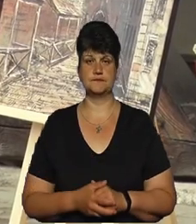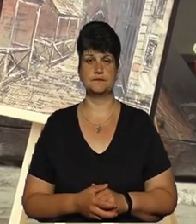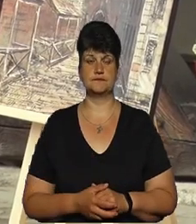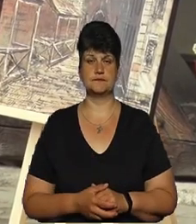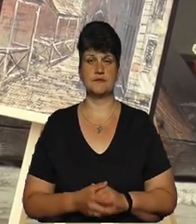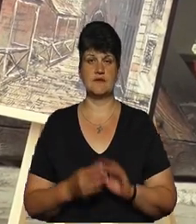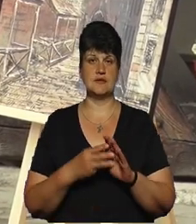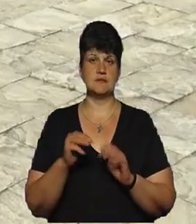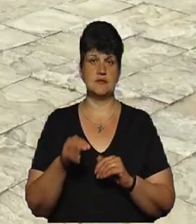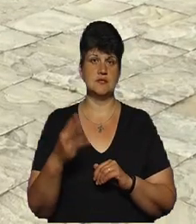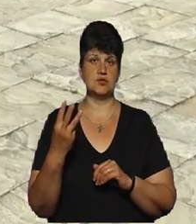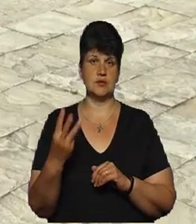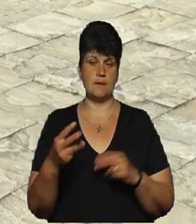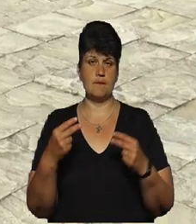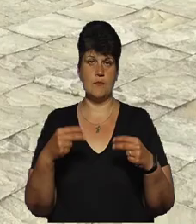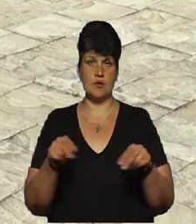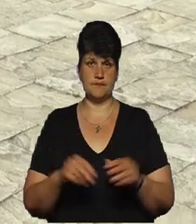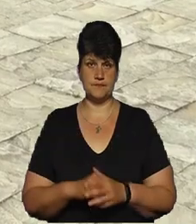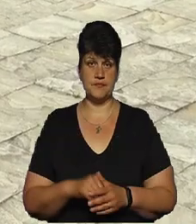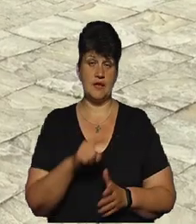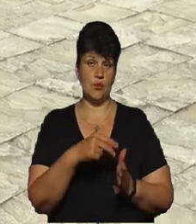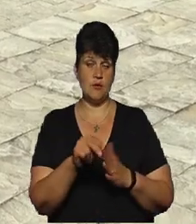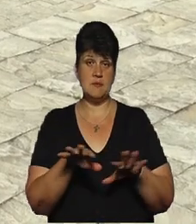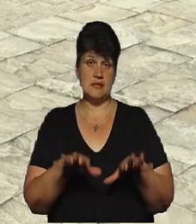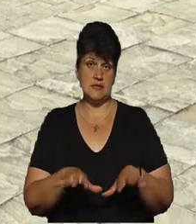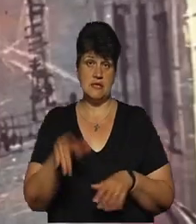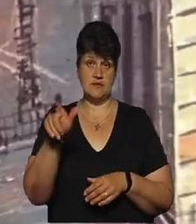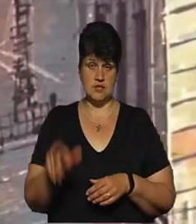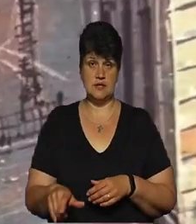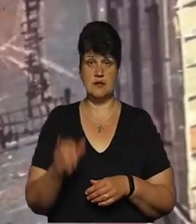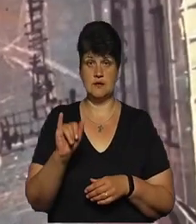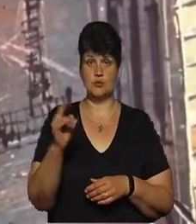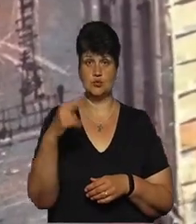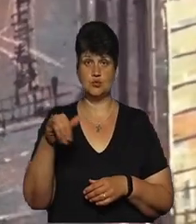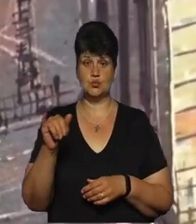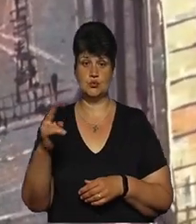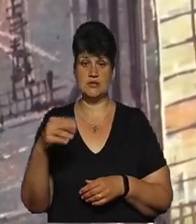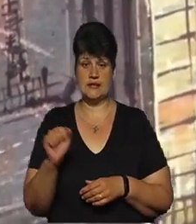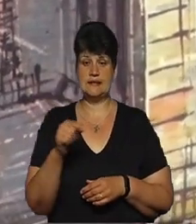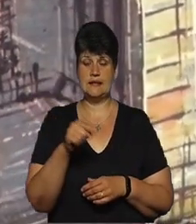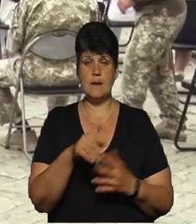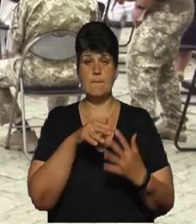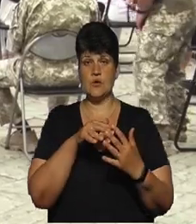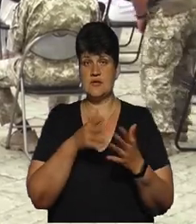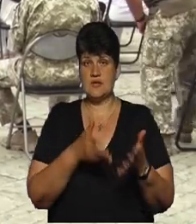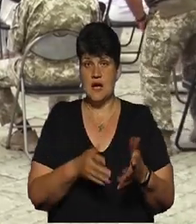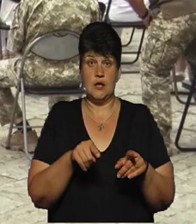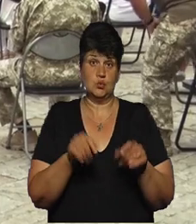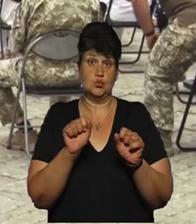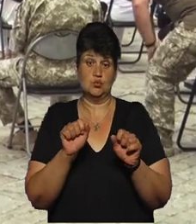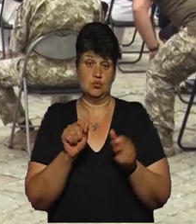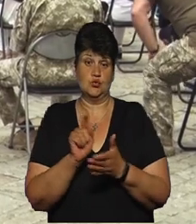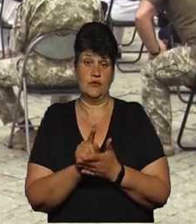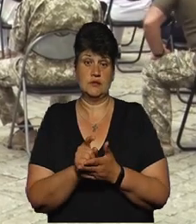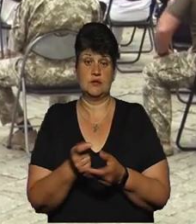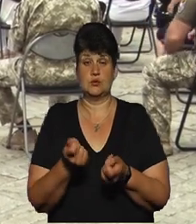8 тисяч – продано. Її купив місцевий житель Ігор Дуда. Там бойові дії, а тут десь мусиш людям